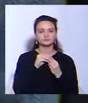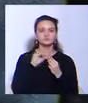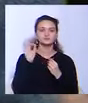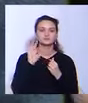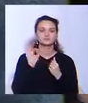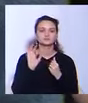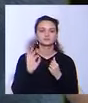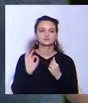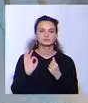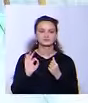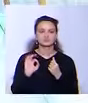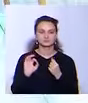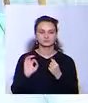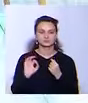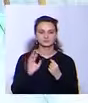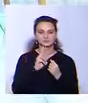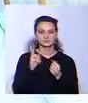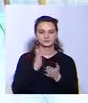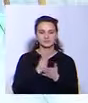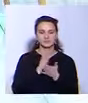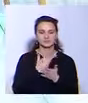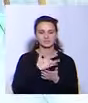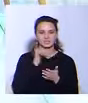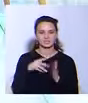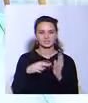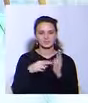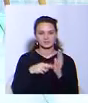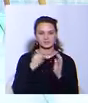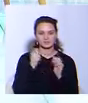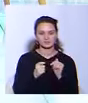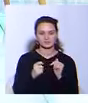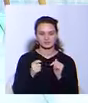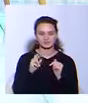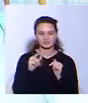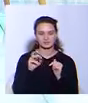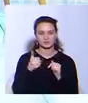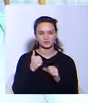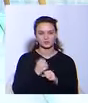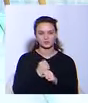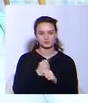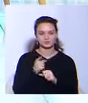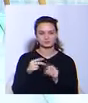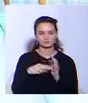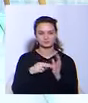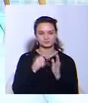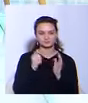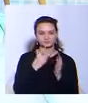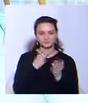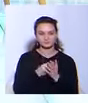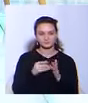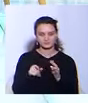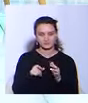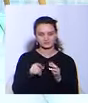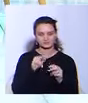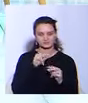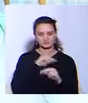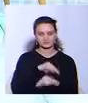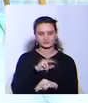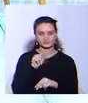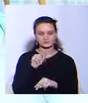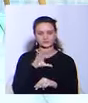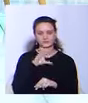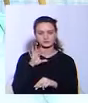ხშირად? ვინ არის ხოლმე მკაცრი შემფასებელი? დემე როგორ აფასებს თავის ნამუშევარს ხოლმე? დემეტრეს